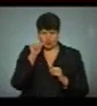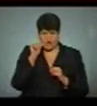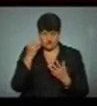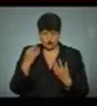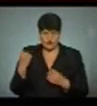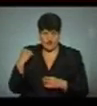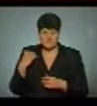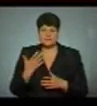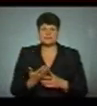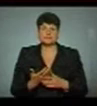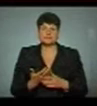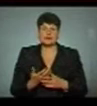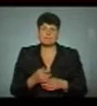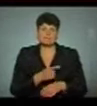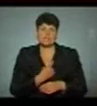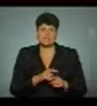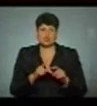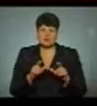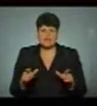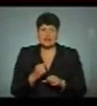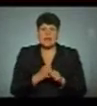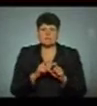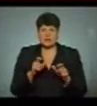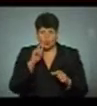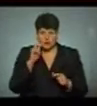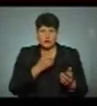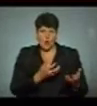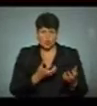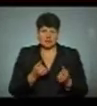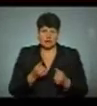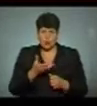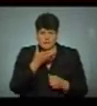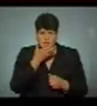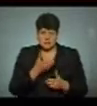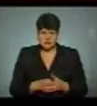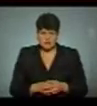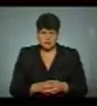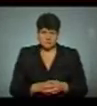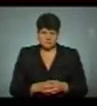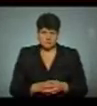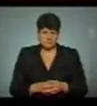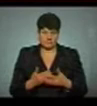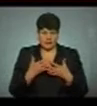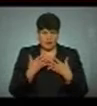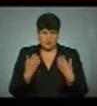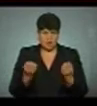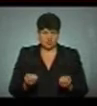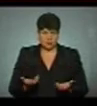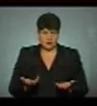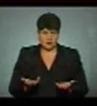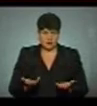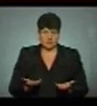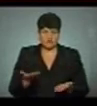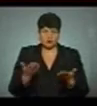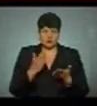дня, медустанови і аптеки України отримують маски. Ну, немає ще масок, якщо є,